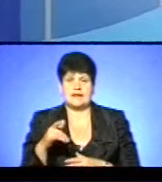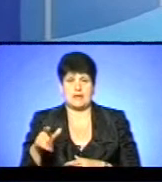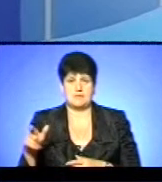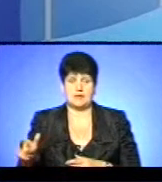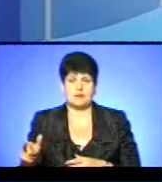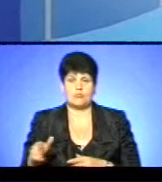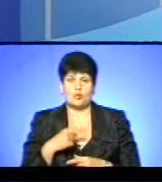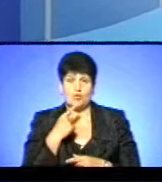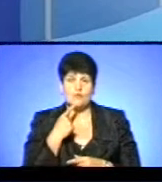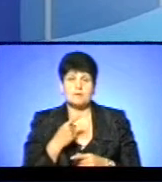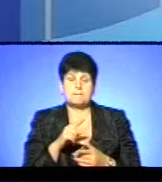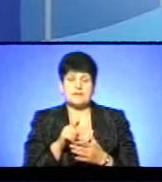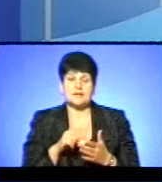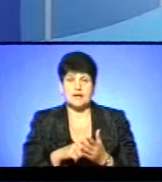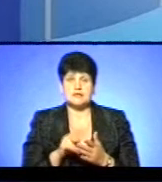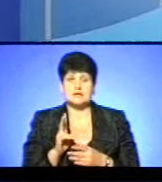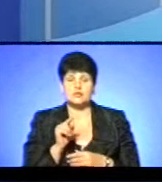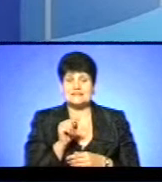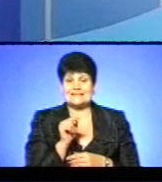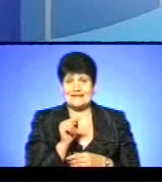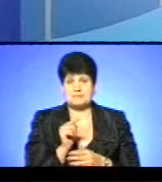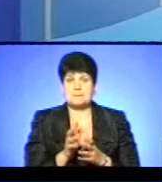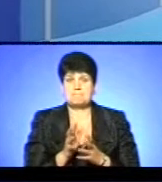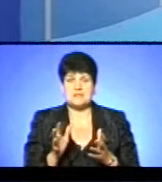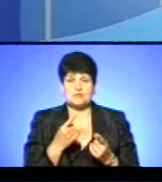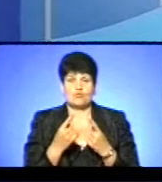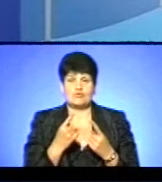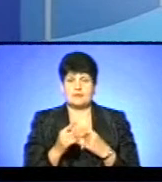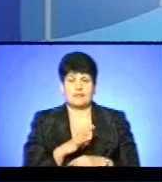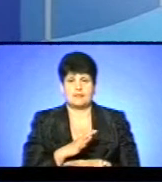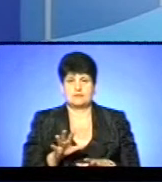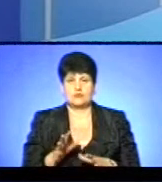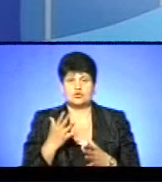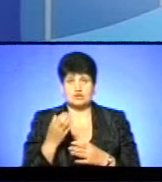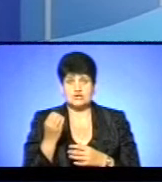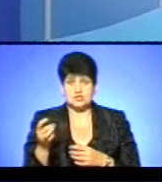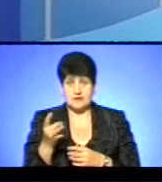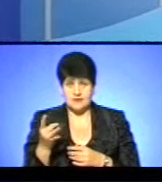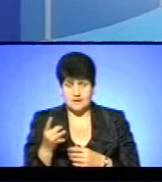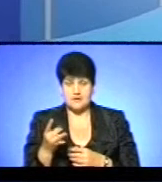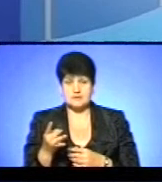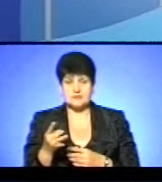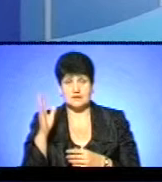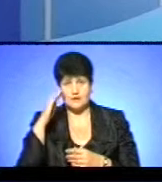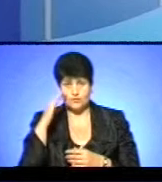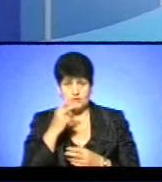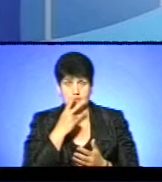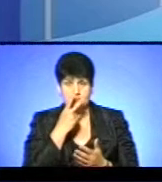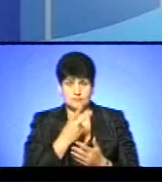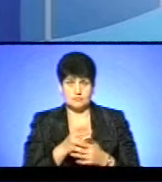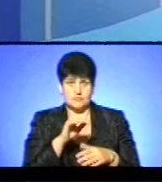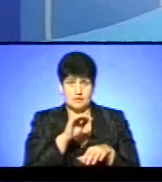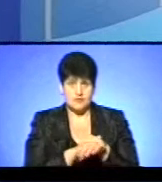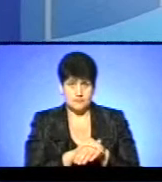десь проговарюють таке питання, що ніхто з ними більше так говорити не буде. Тобто, якщо вони ще раз на воді з таким уловом, з такими сітками десь